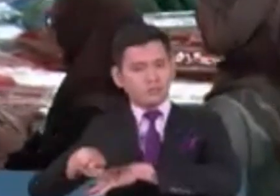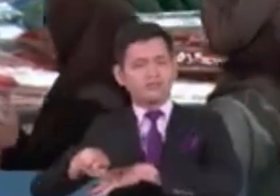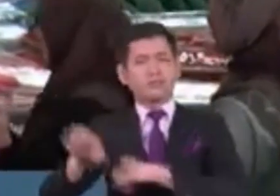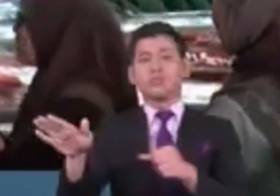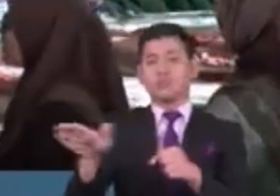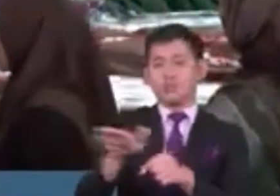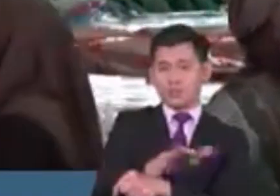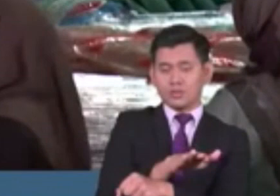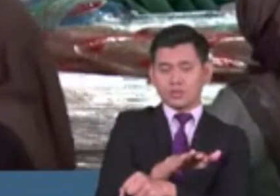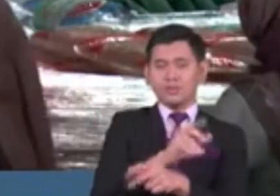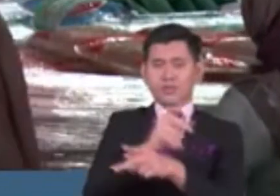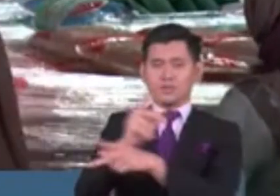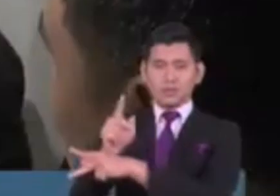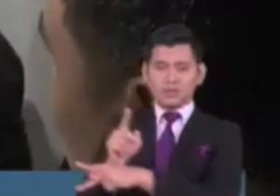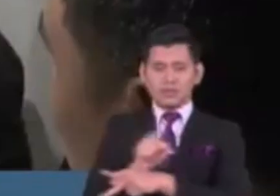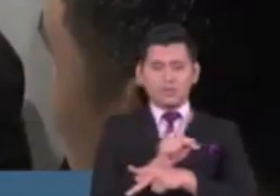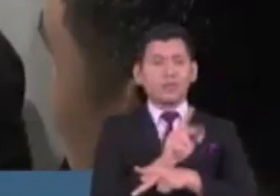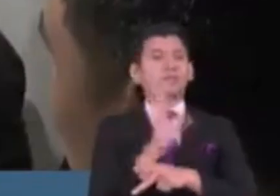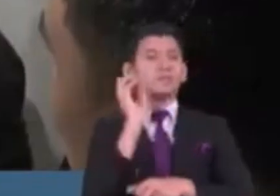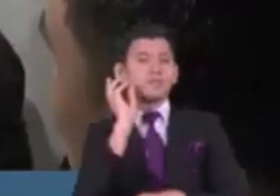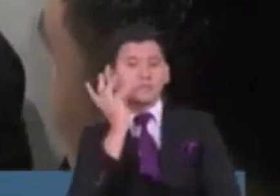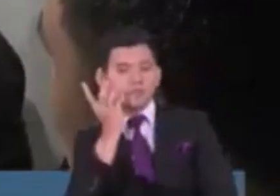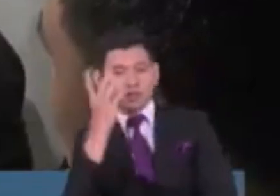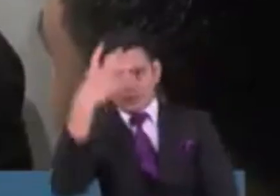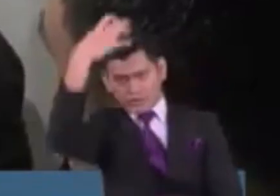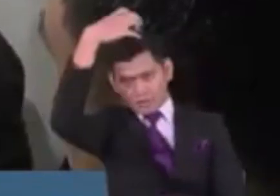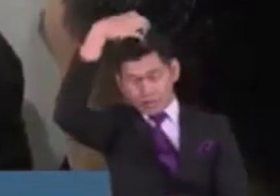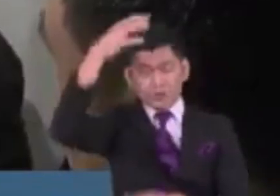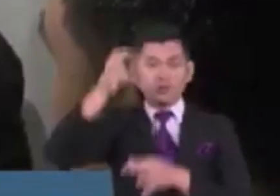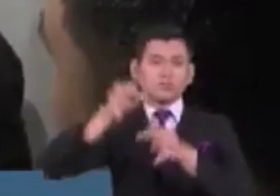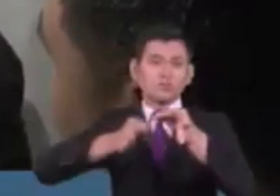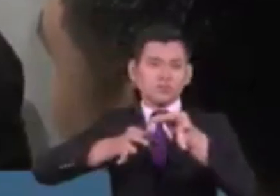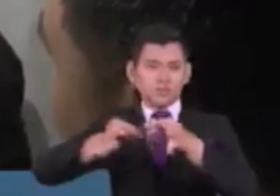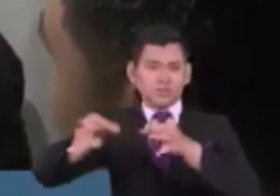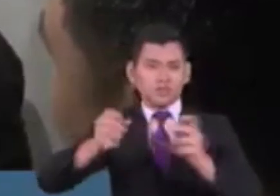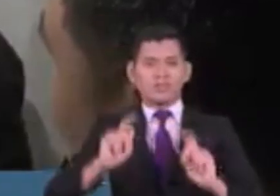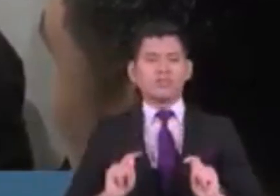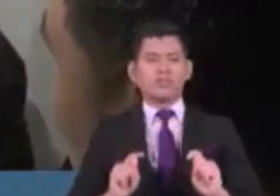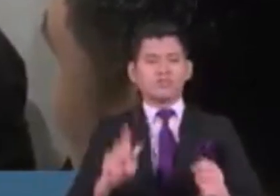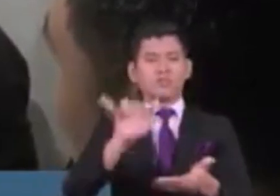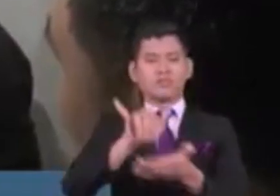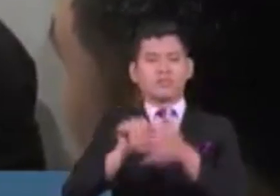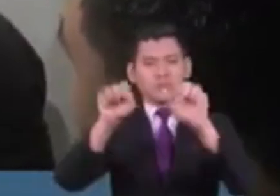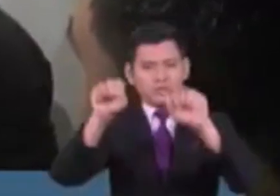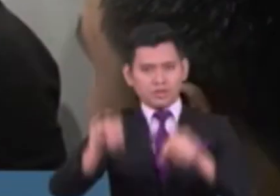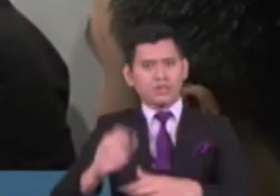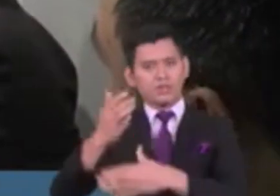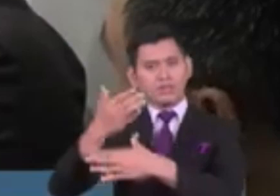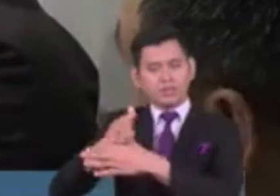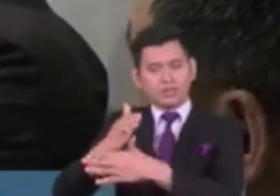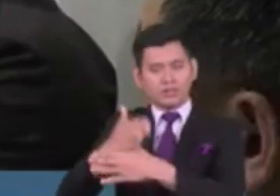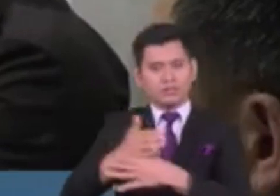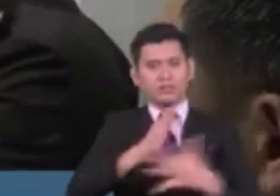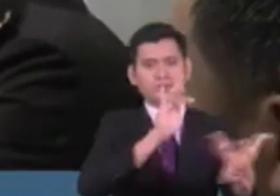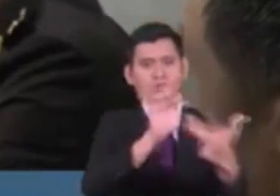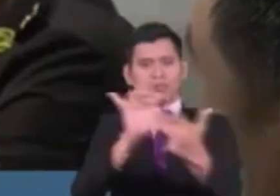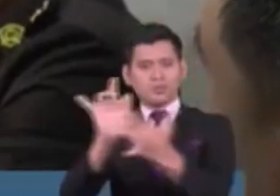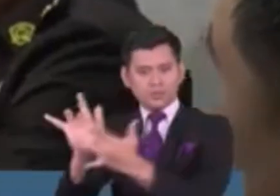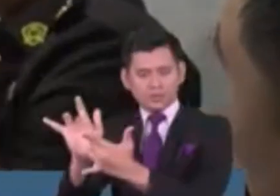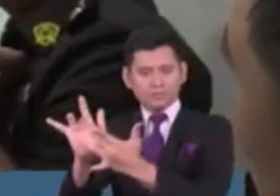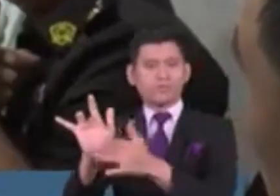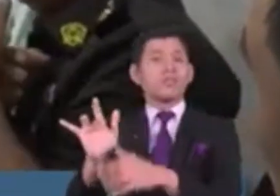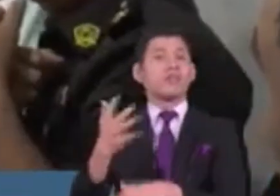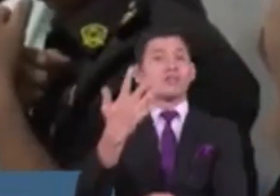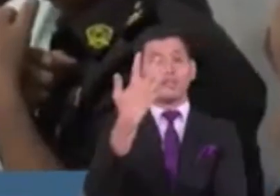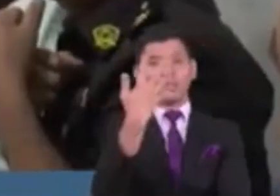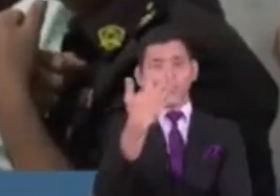Selia Padi dan Beras Negeri Selangor, Muhammad Ashik Abdul Rahman, tindakan itu boleh menyebabkan gangguan rantaian bekalan setempat. 15